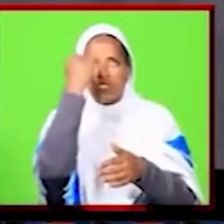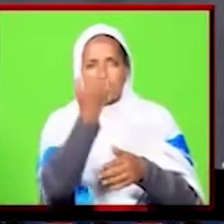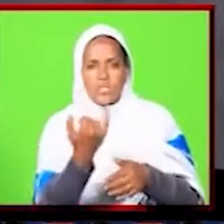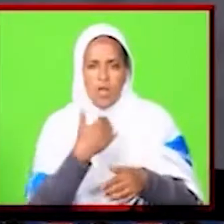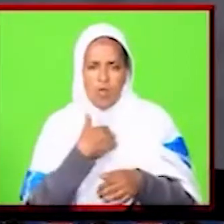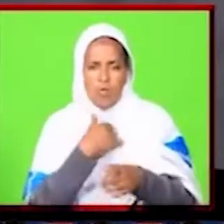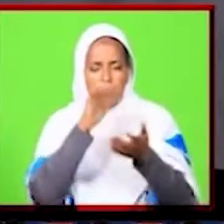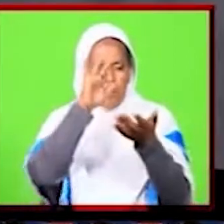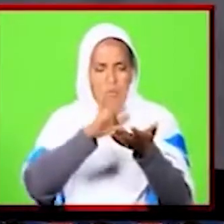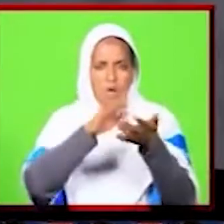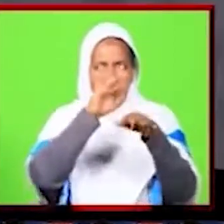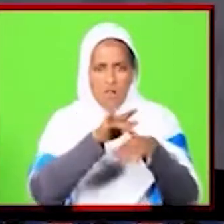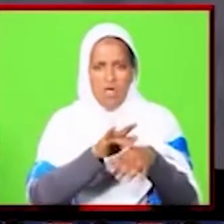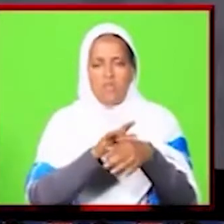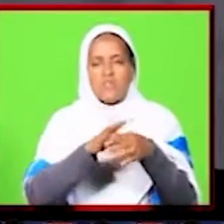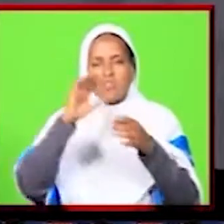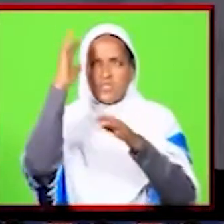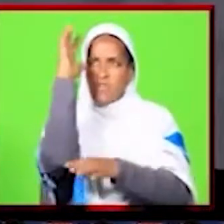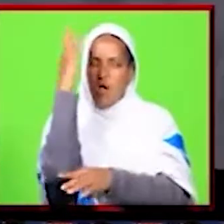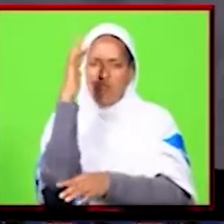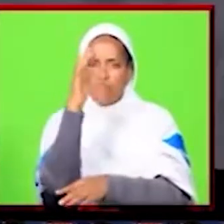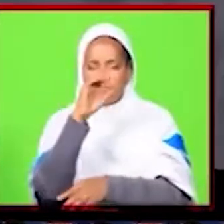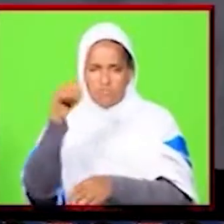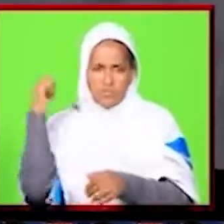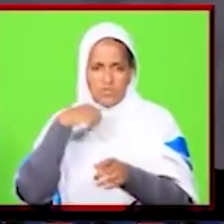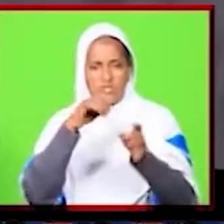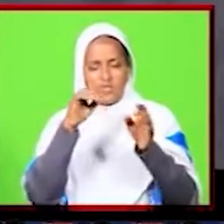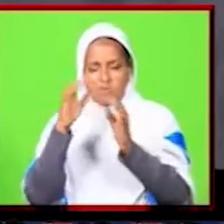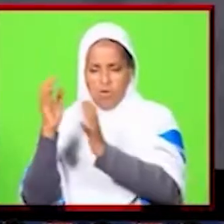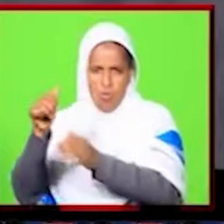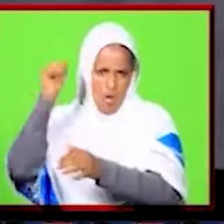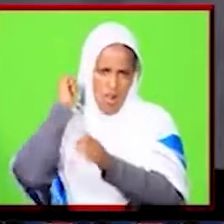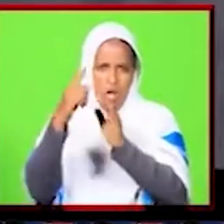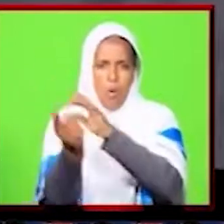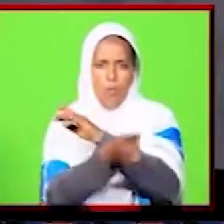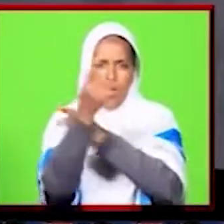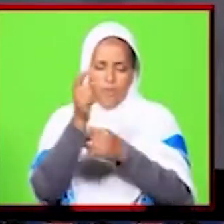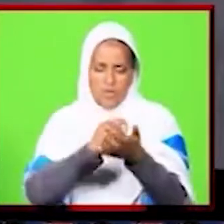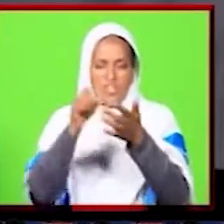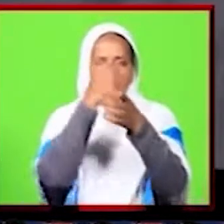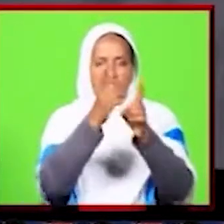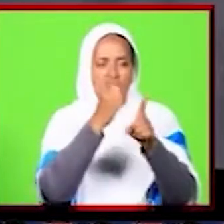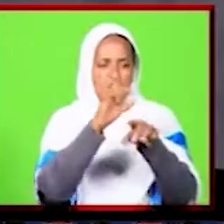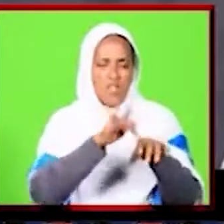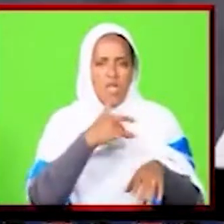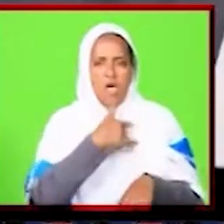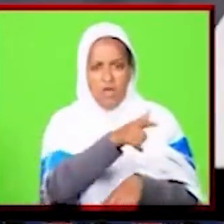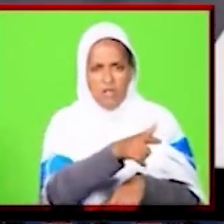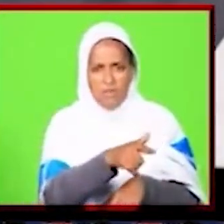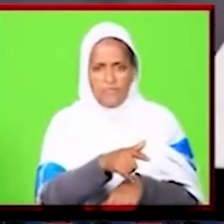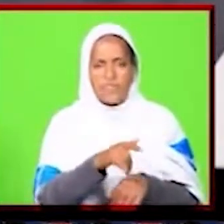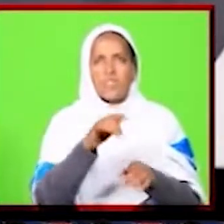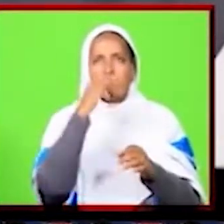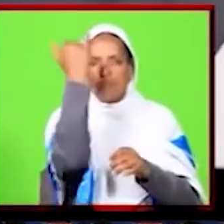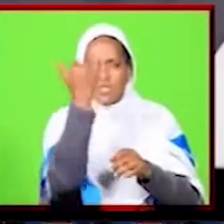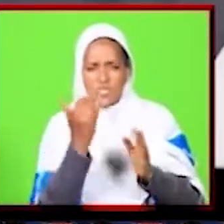ጽሑፍ የመጀመሪያዎቹን ሰዎች ስዕል አለው። በመካከላቸው ላይ ዛፍ፣ ከጀርባቸው ደግሞ እባብ አድርጎ የተሳለ ስዕል አለ። ይህ እንግዲህ